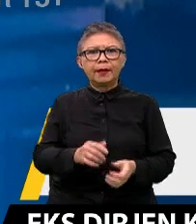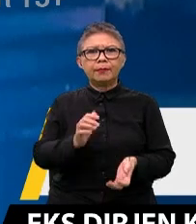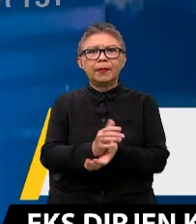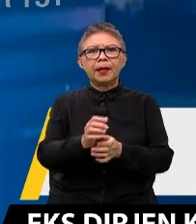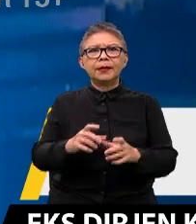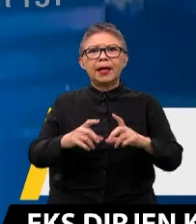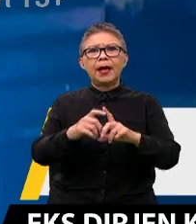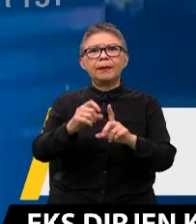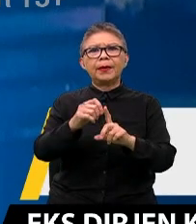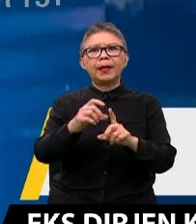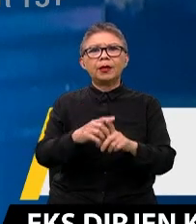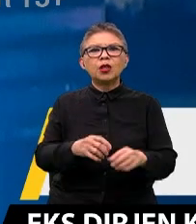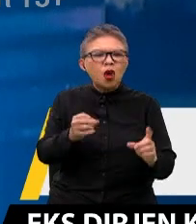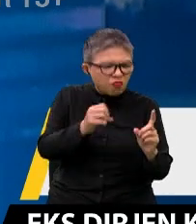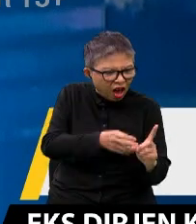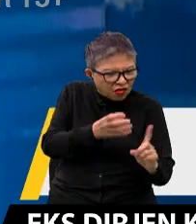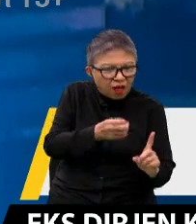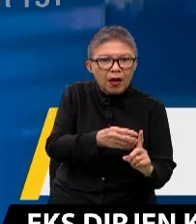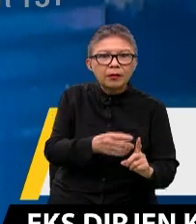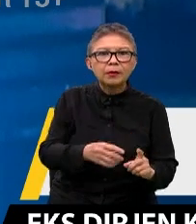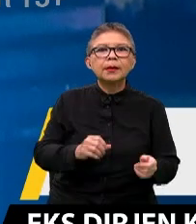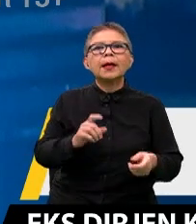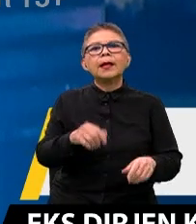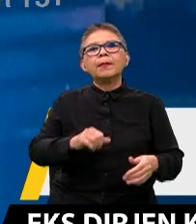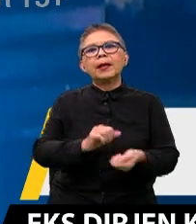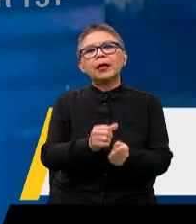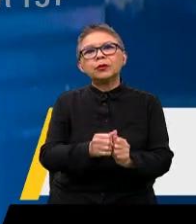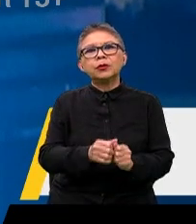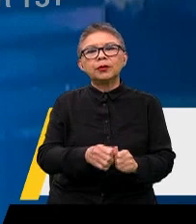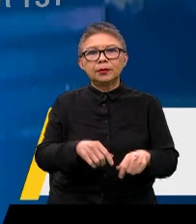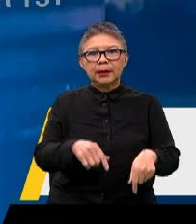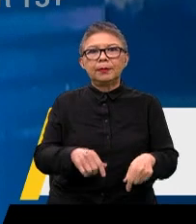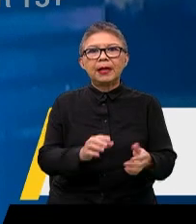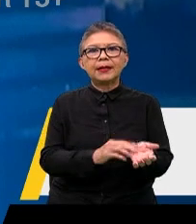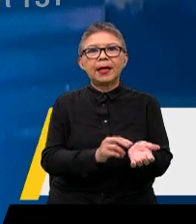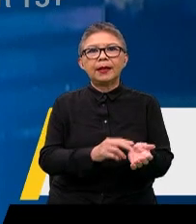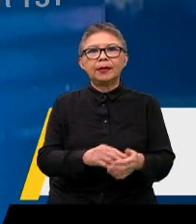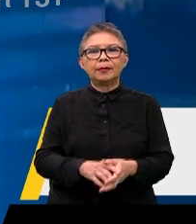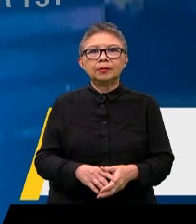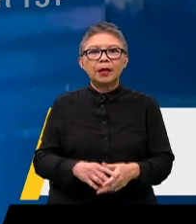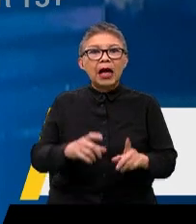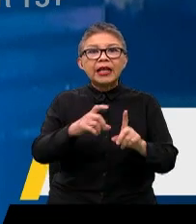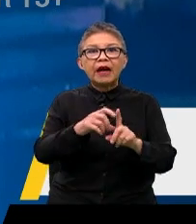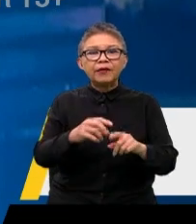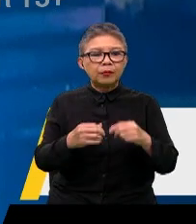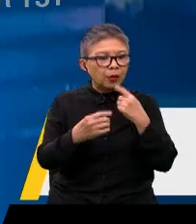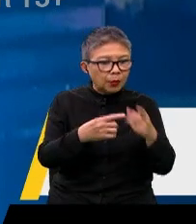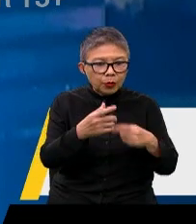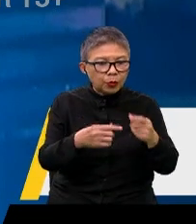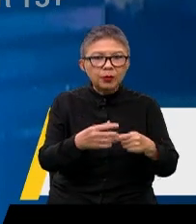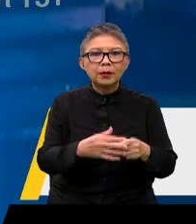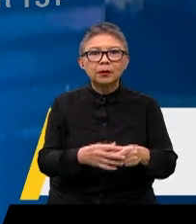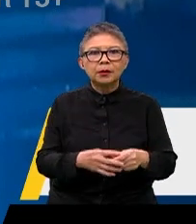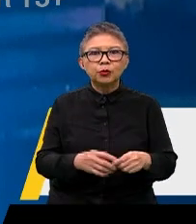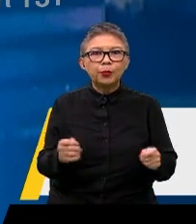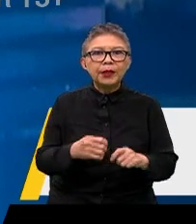PA sebagai provokator sebenarnya dalam kasus penganiayaan terhadap David Ozora. APA yang mendapat cerita dari David kemudian mengadukan soal perbuatan tidak